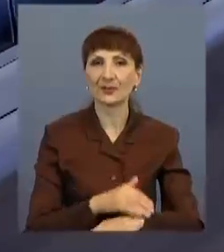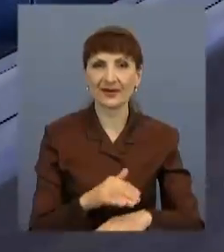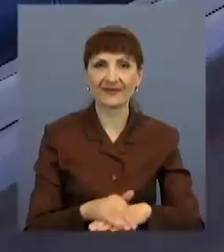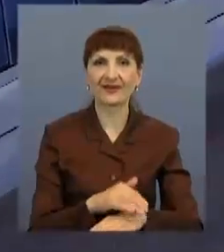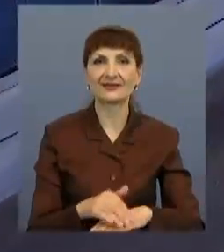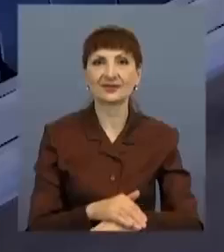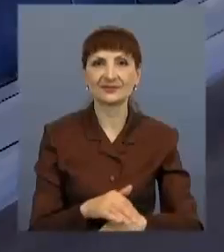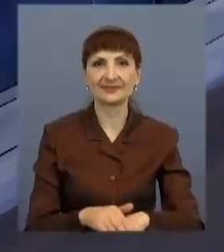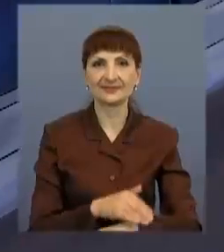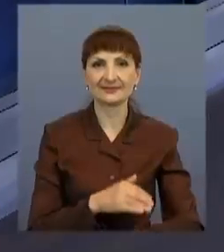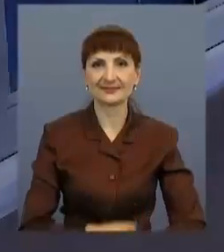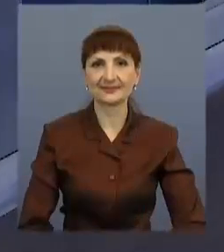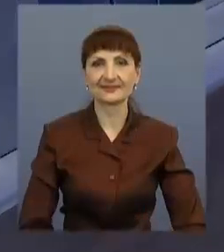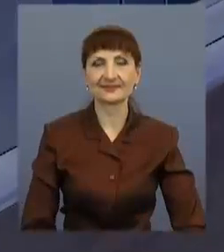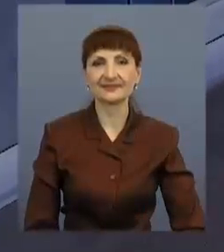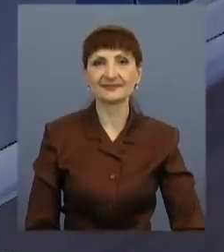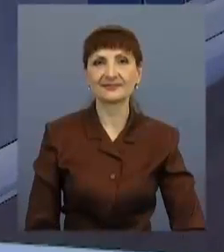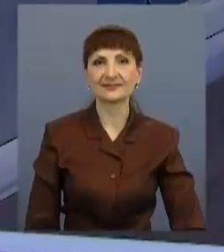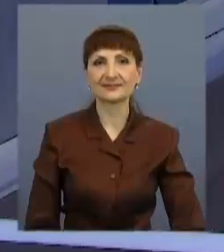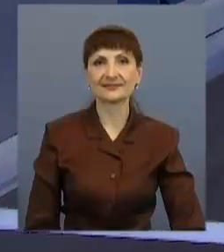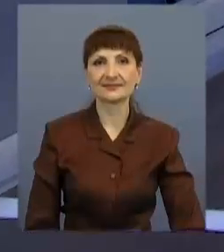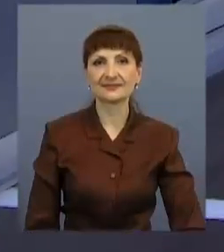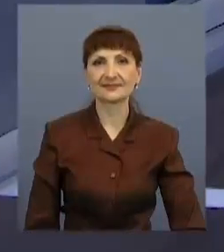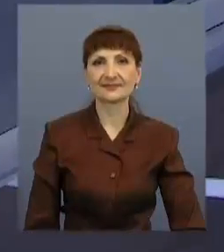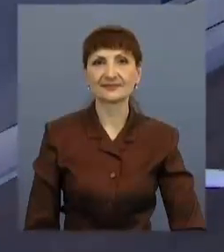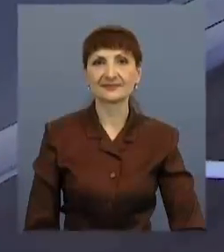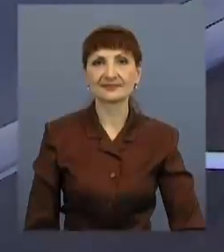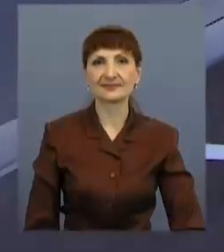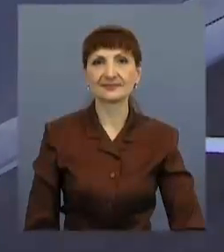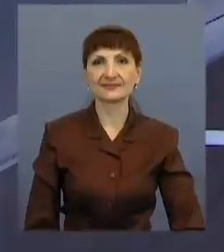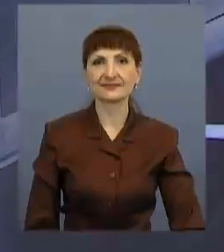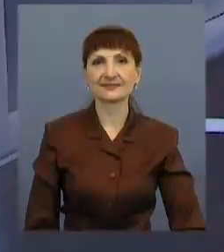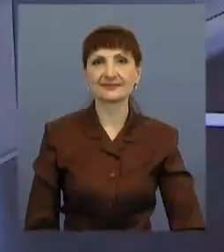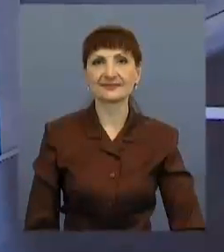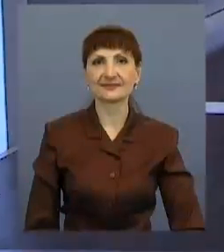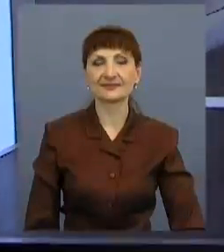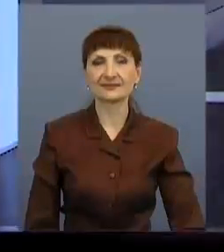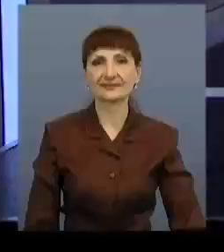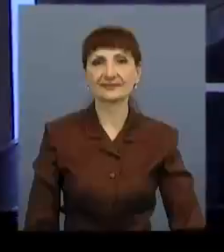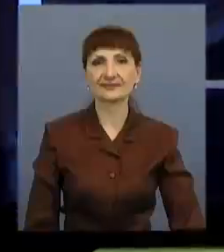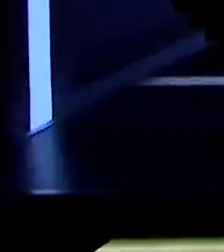найдете на сайте almaty.tv. Я с вами прощаюсь. Всего доброго и хороших выходных.